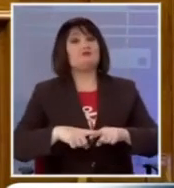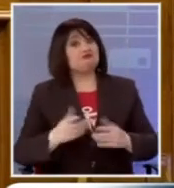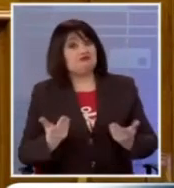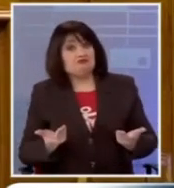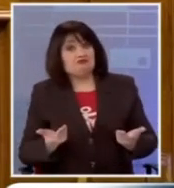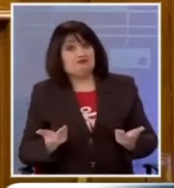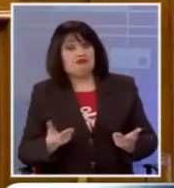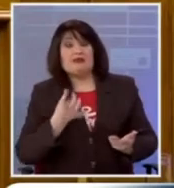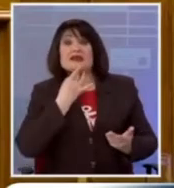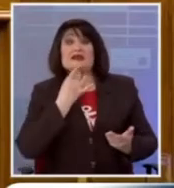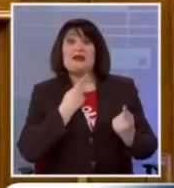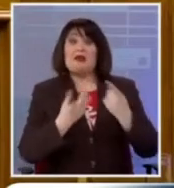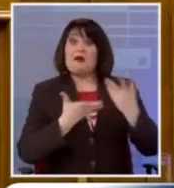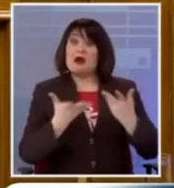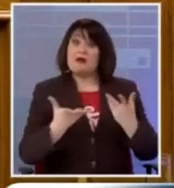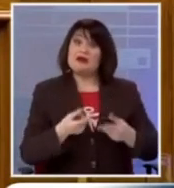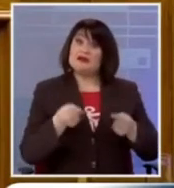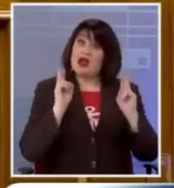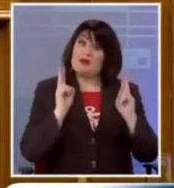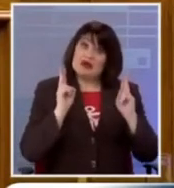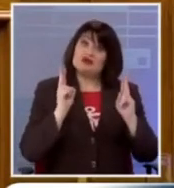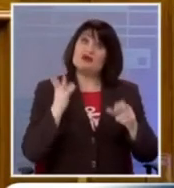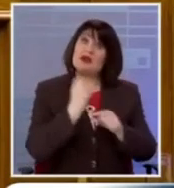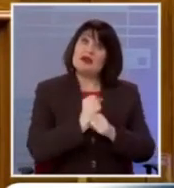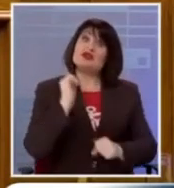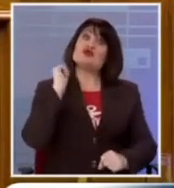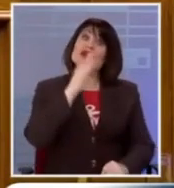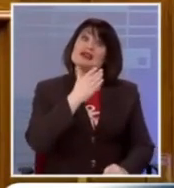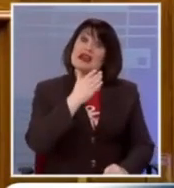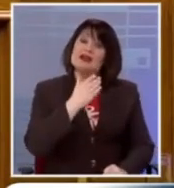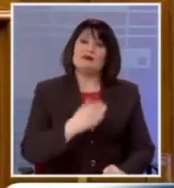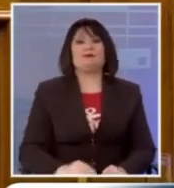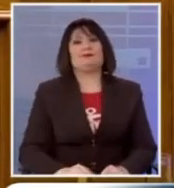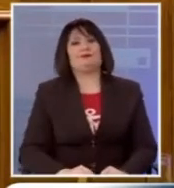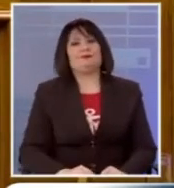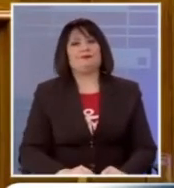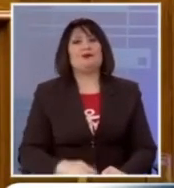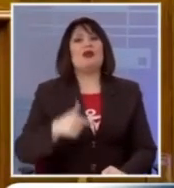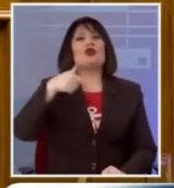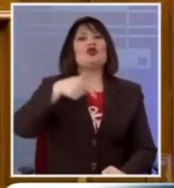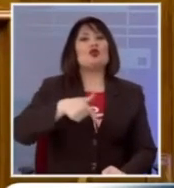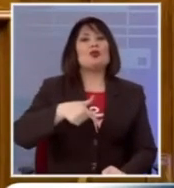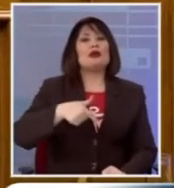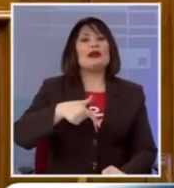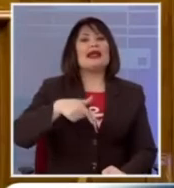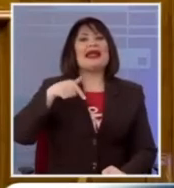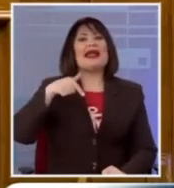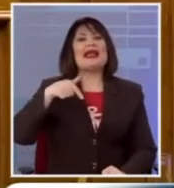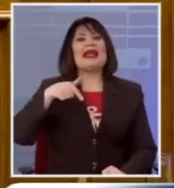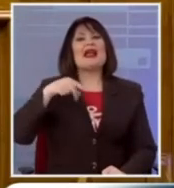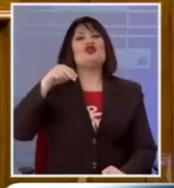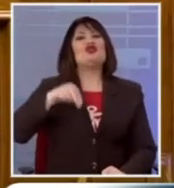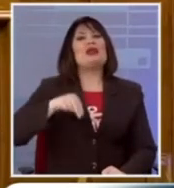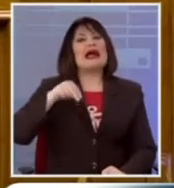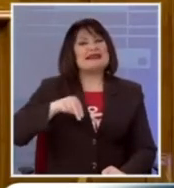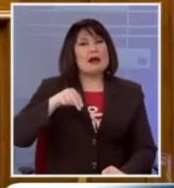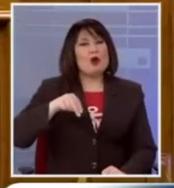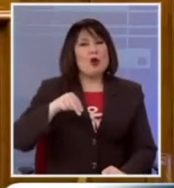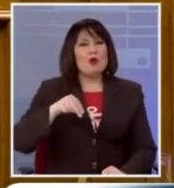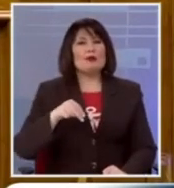την σκληρή διαπραγμάτευση. Τα tweet γερούν γερά. Έκανε πολλούς εμάς